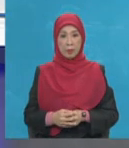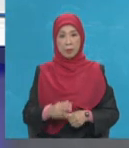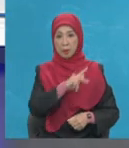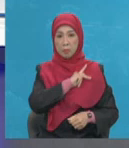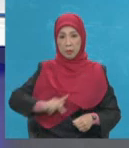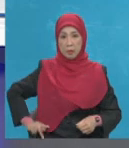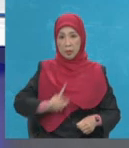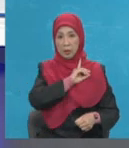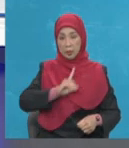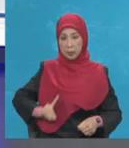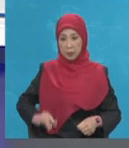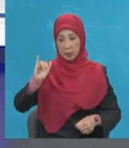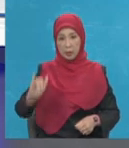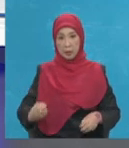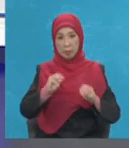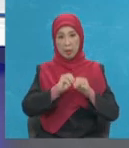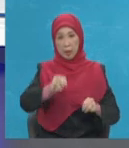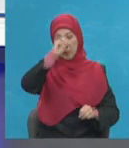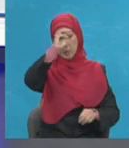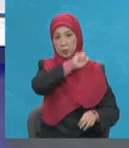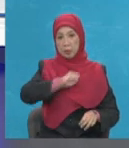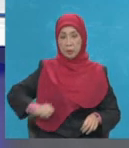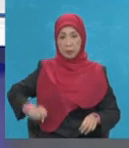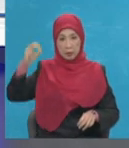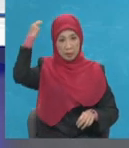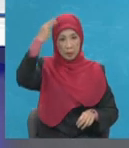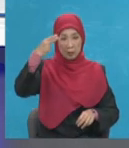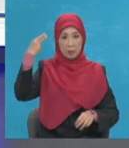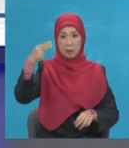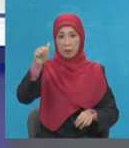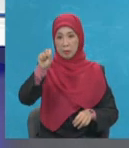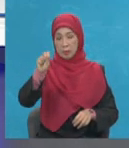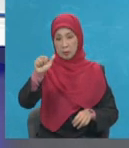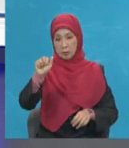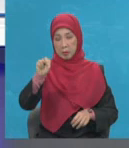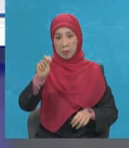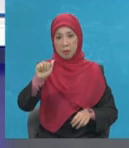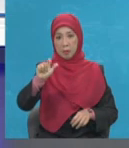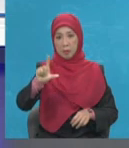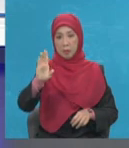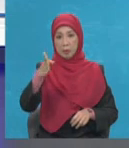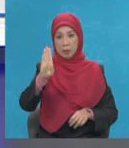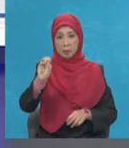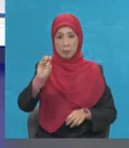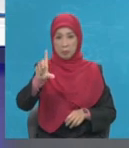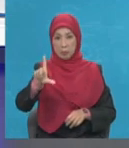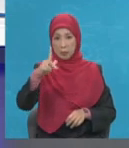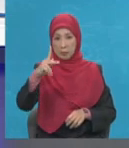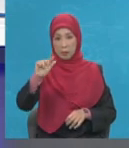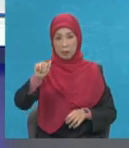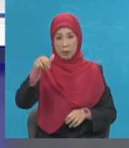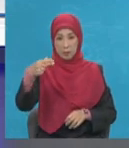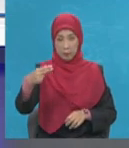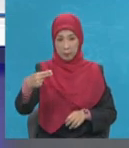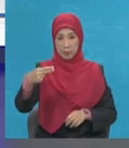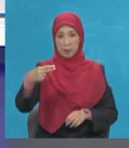Kebawah Duli Yang Maha Mulia Paduka Seri Baginda Sultan Haji Hasanah Bolkiah Muizzaddin Waddaulah Ibni Almarhum Sultan Haji